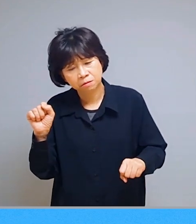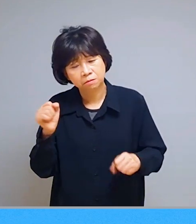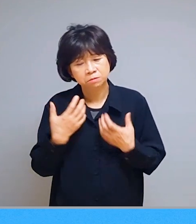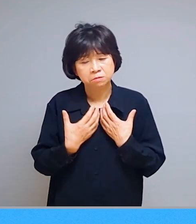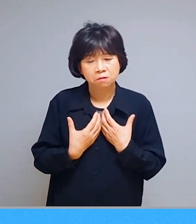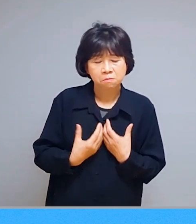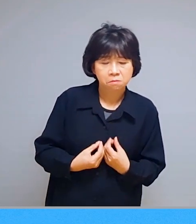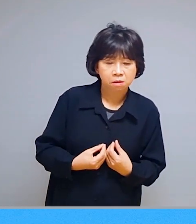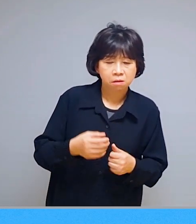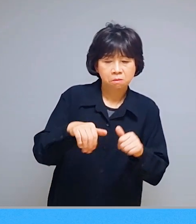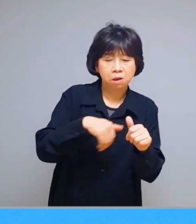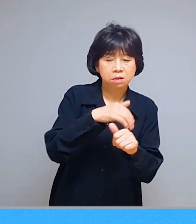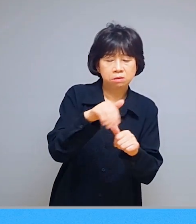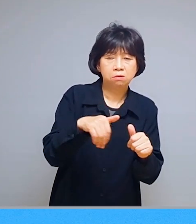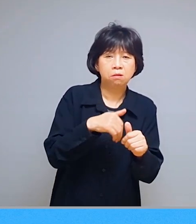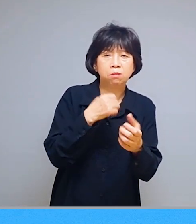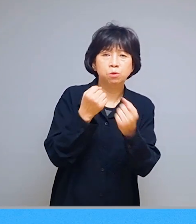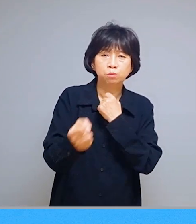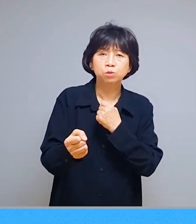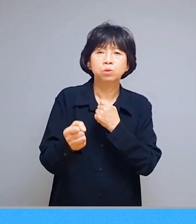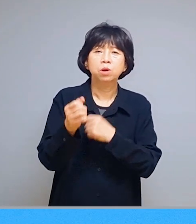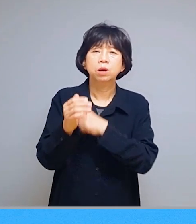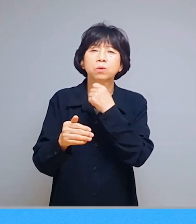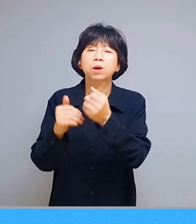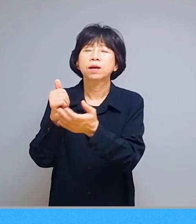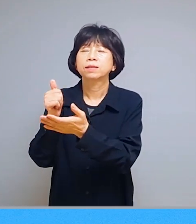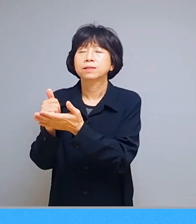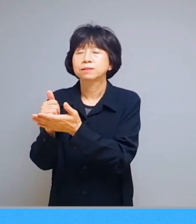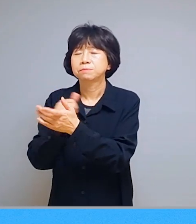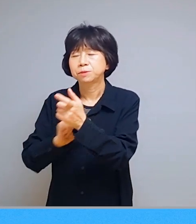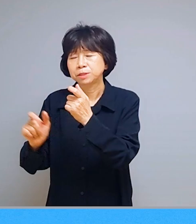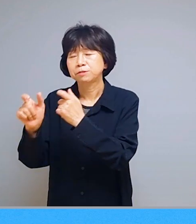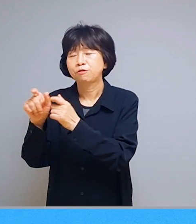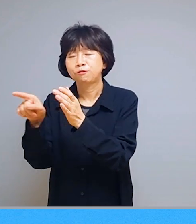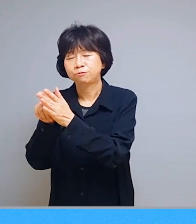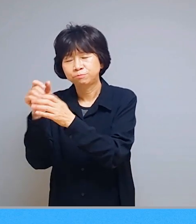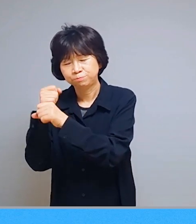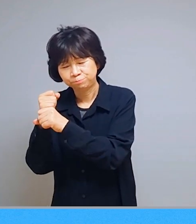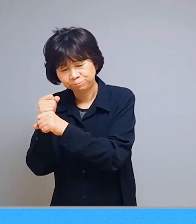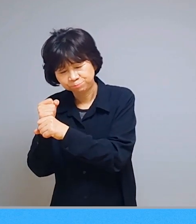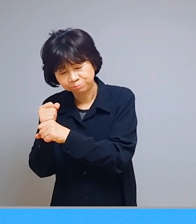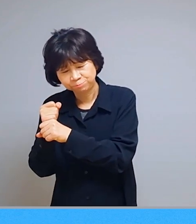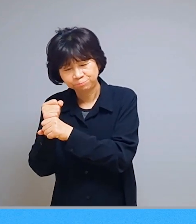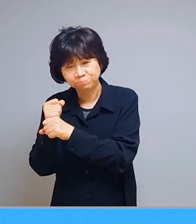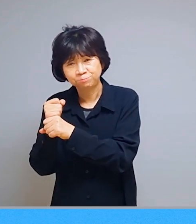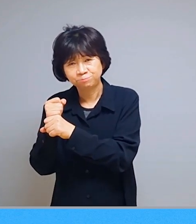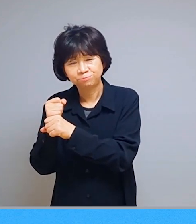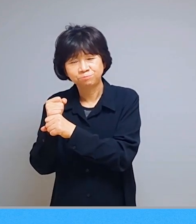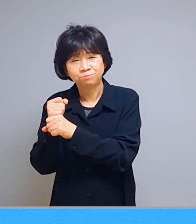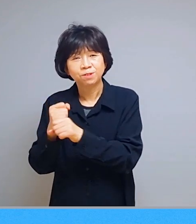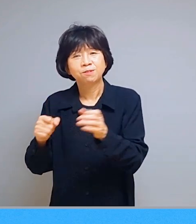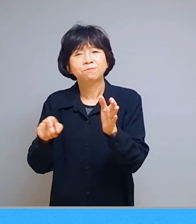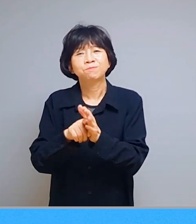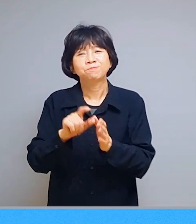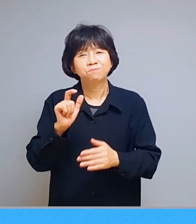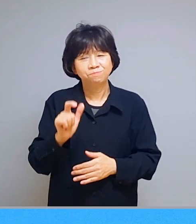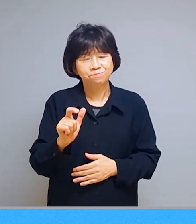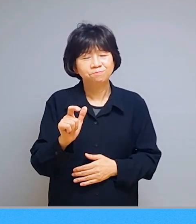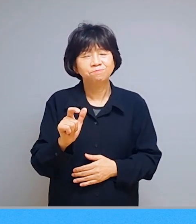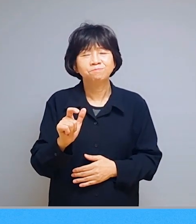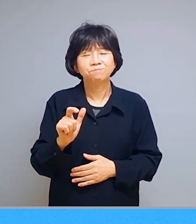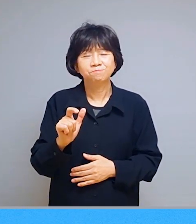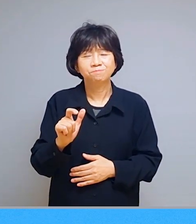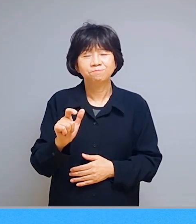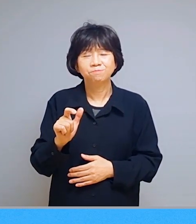절망해야 될 상황과 환경이 되었을지라도 오히려 그때 우리의 믿음이 더 빛나야 돼요. 오히려